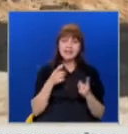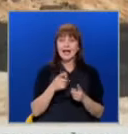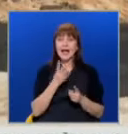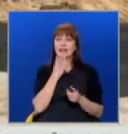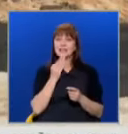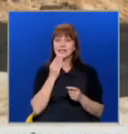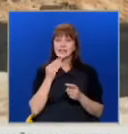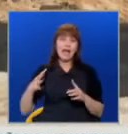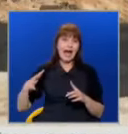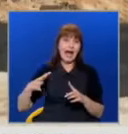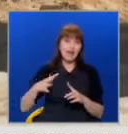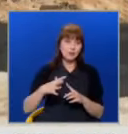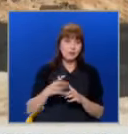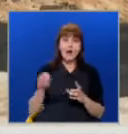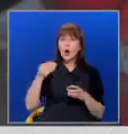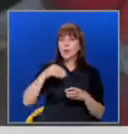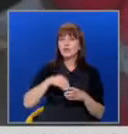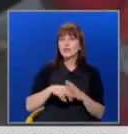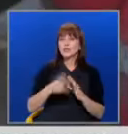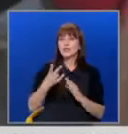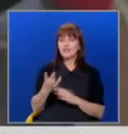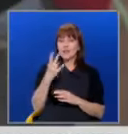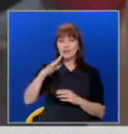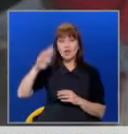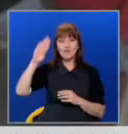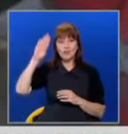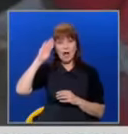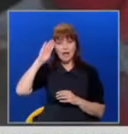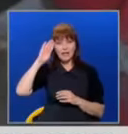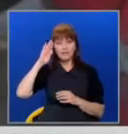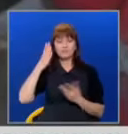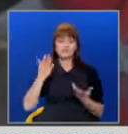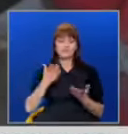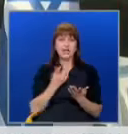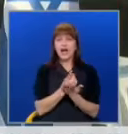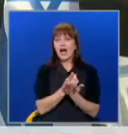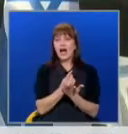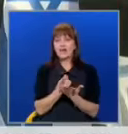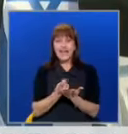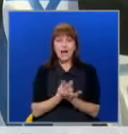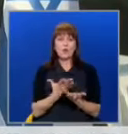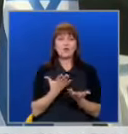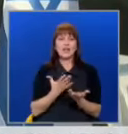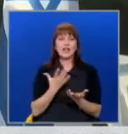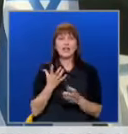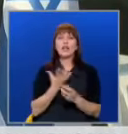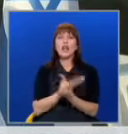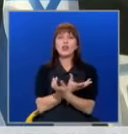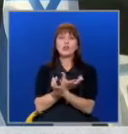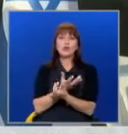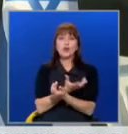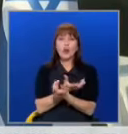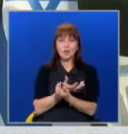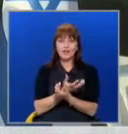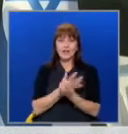въздух. В операцията участват около 2000 военни, над 100 бойни машини и дронове. През последните месеци Джанин